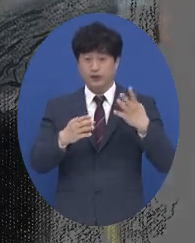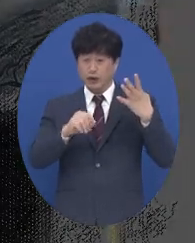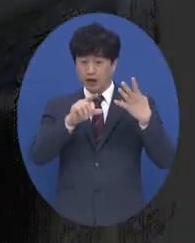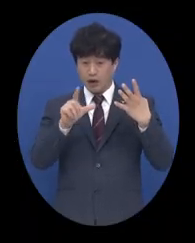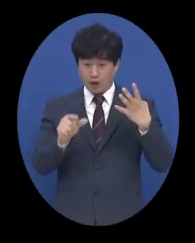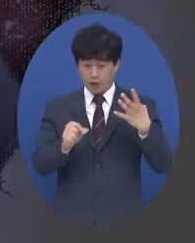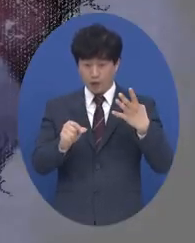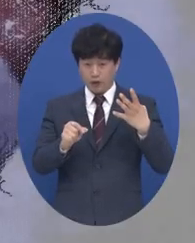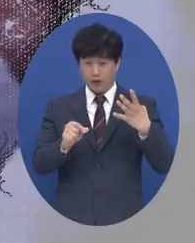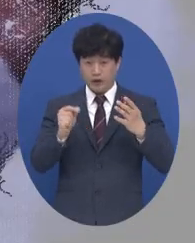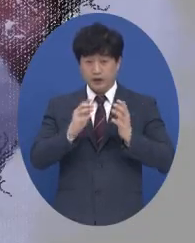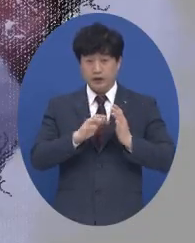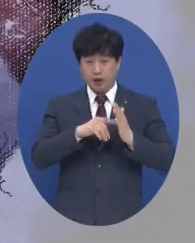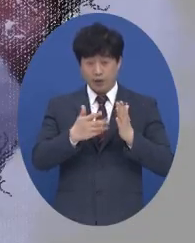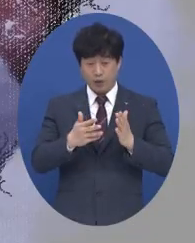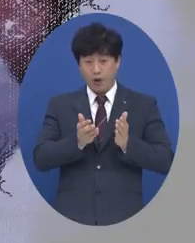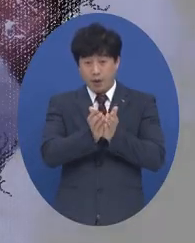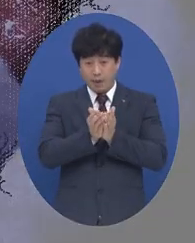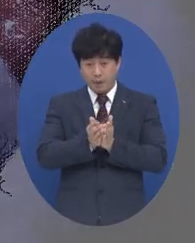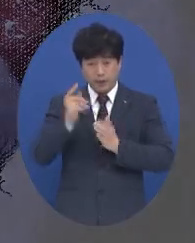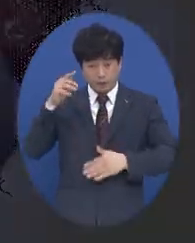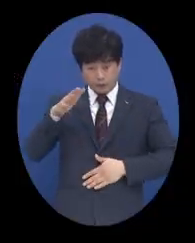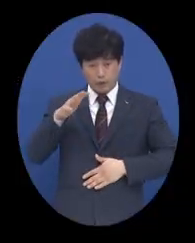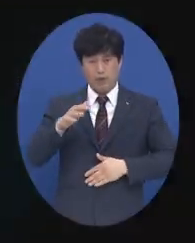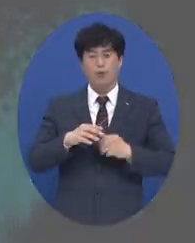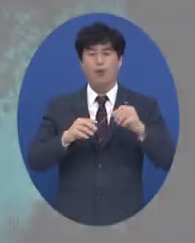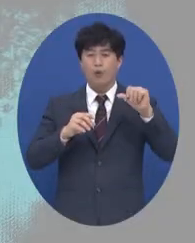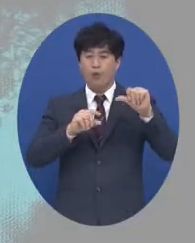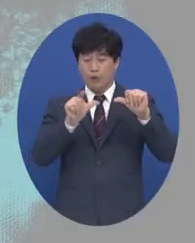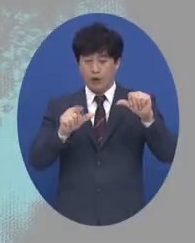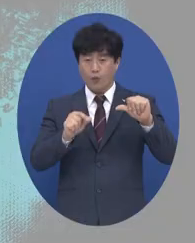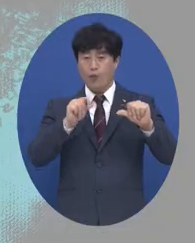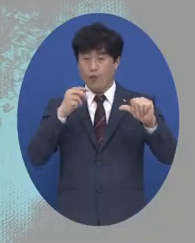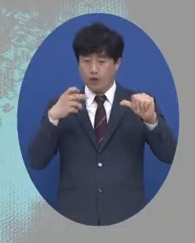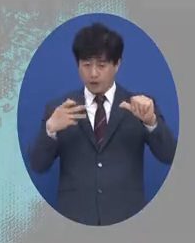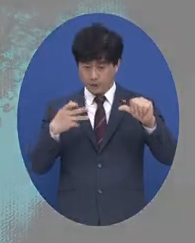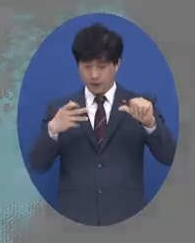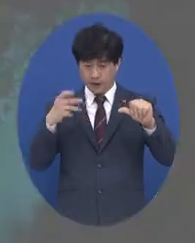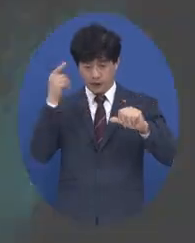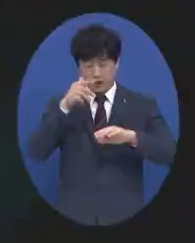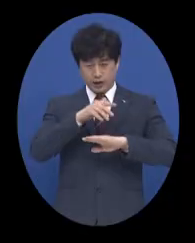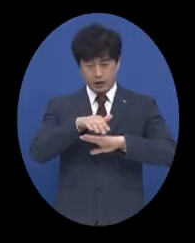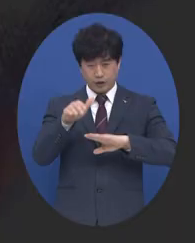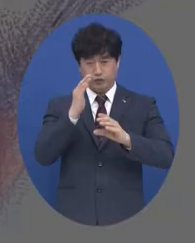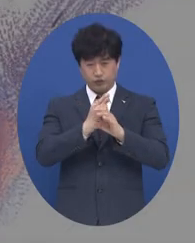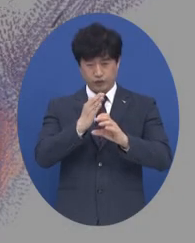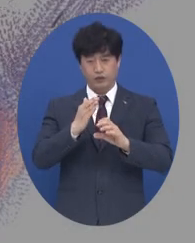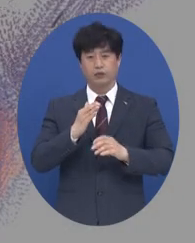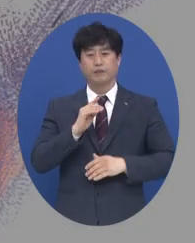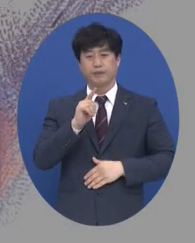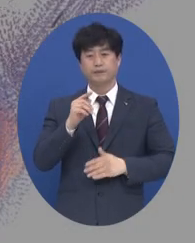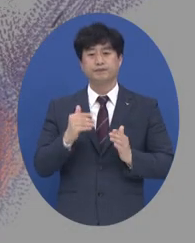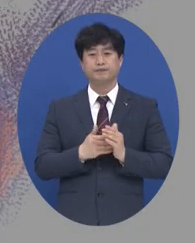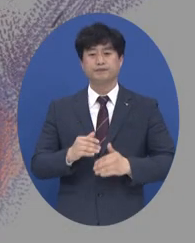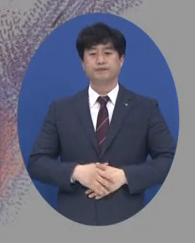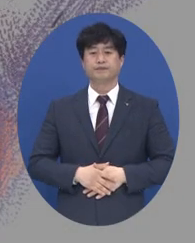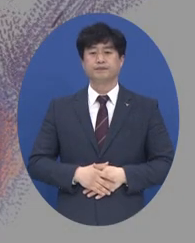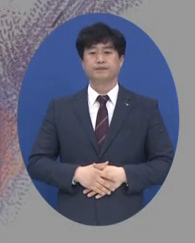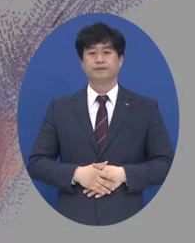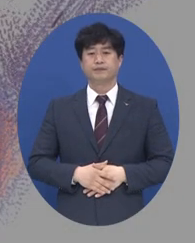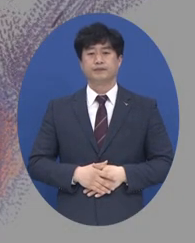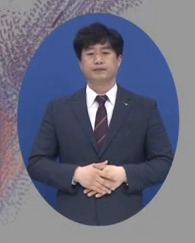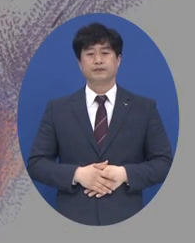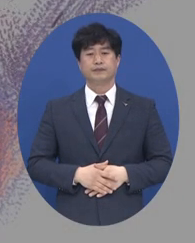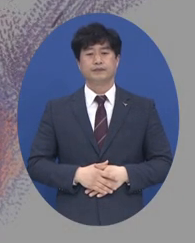추모 기획전에 이어 5월엔 5.18에 관한 기획을 준비 중이라고 밝혔습니다. 경기 GTV 조창순입니다.